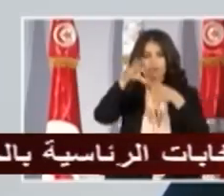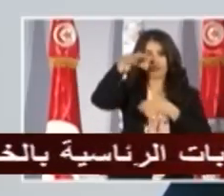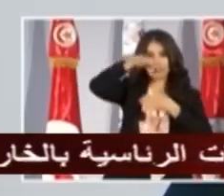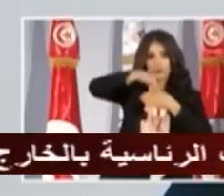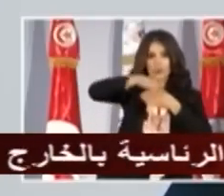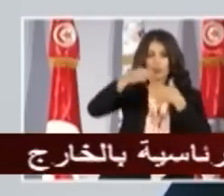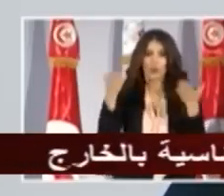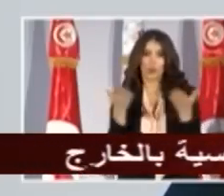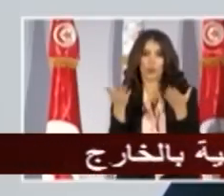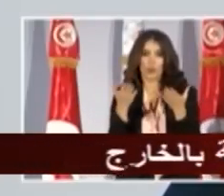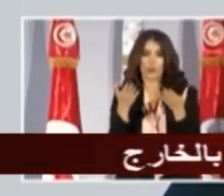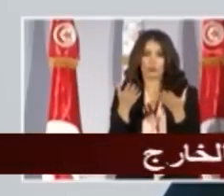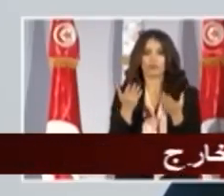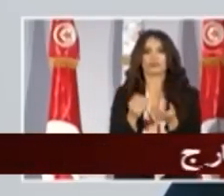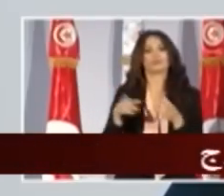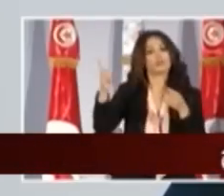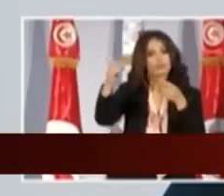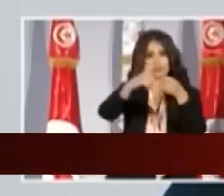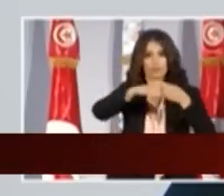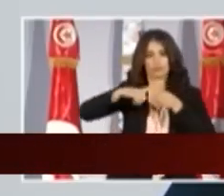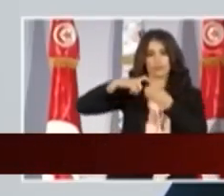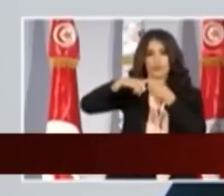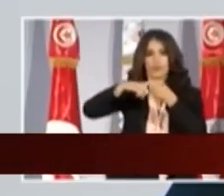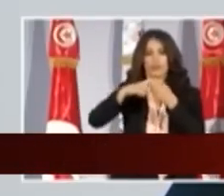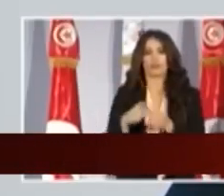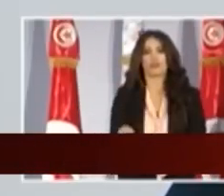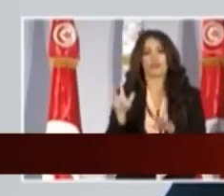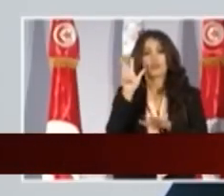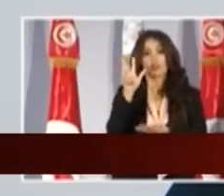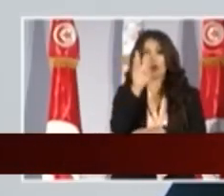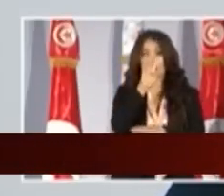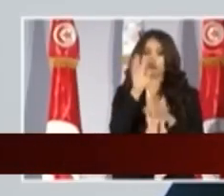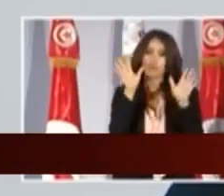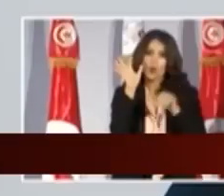يضموا ثلاثه وخمسين مكتب اقتراع